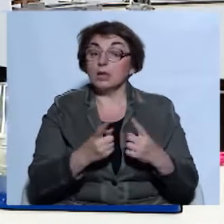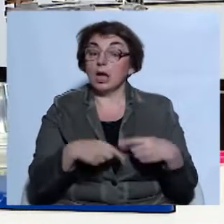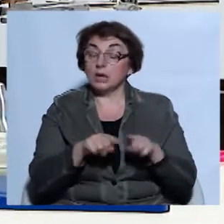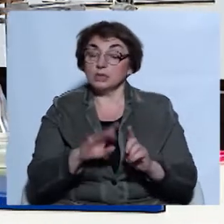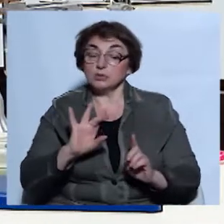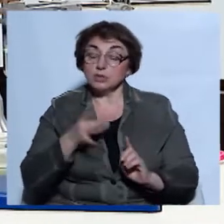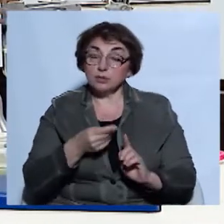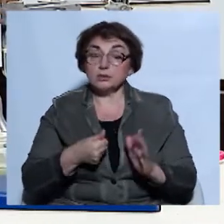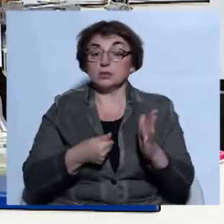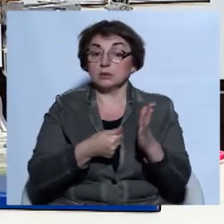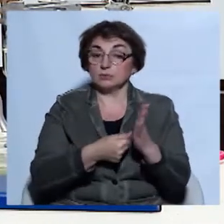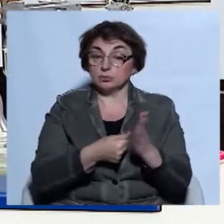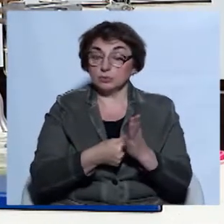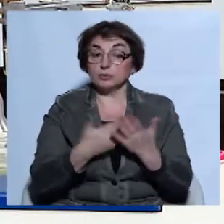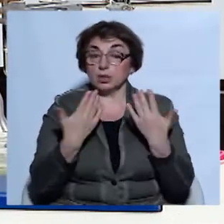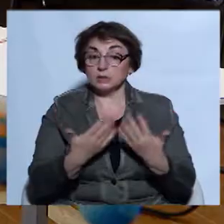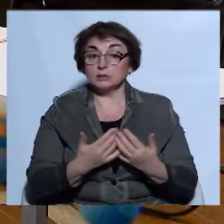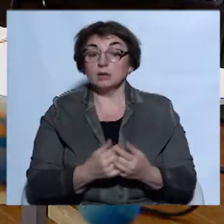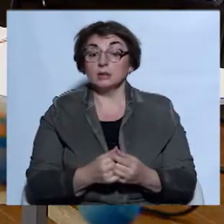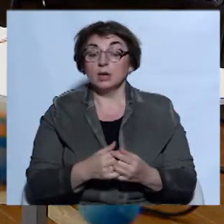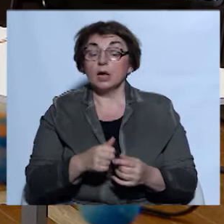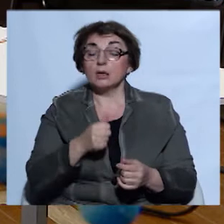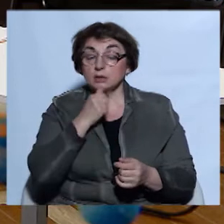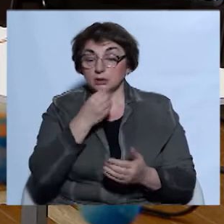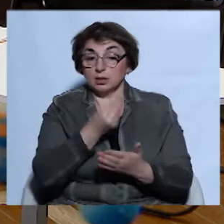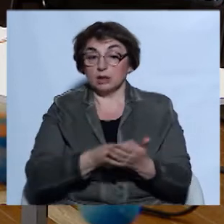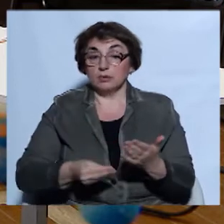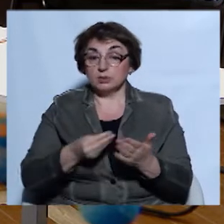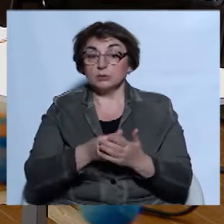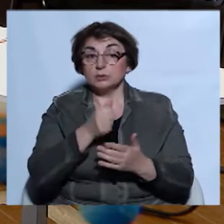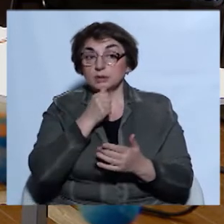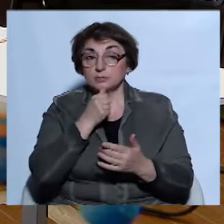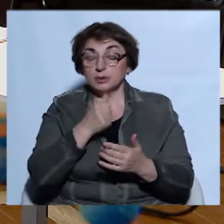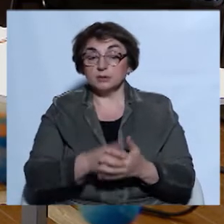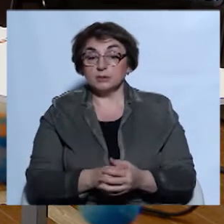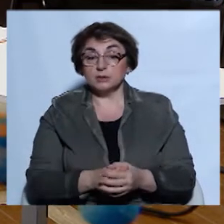და ჟანგვას უწყობს ხელსო. ამისათვის მივმართოთ ექსპერიმენტს.